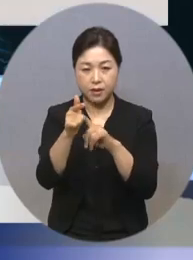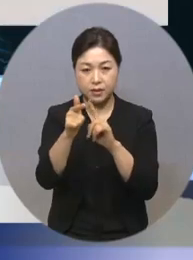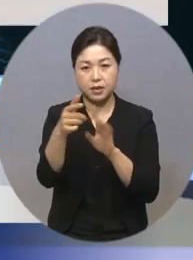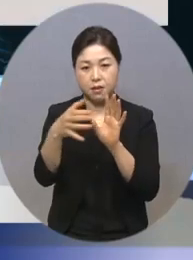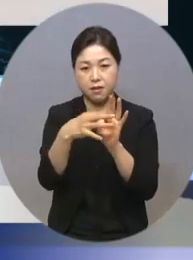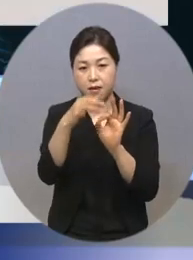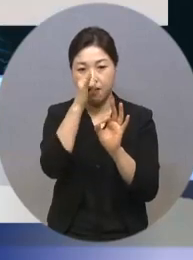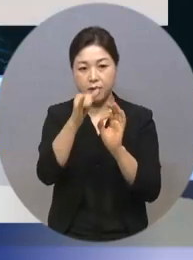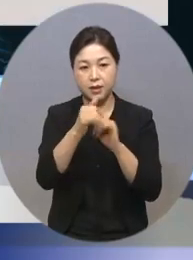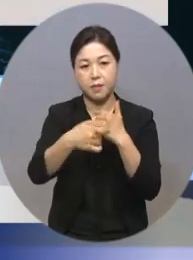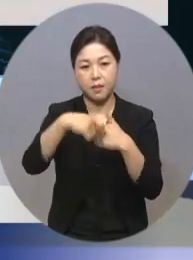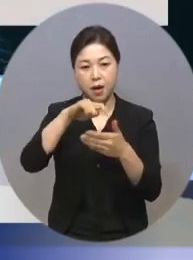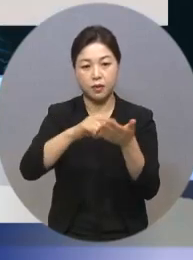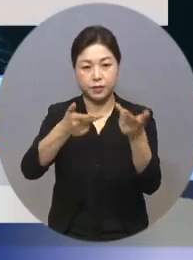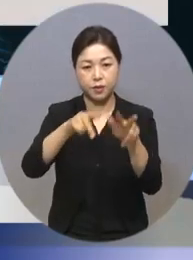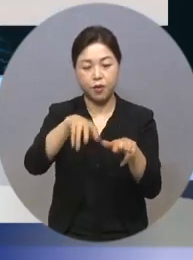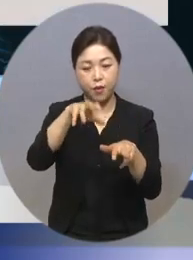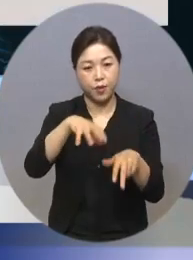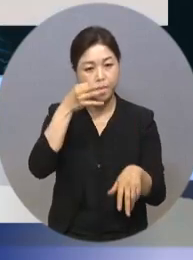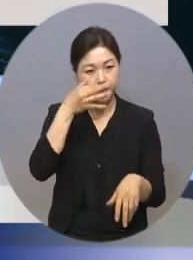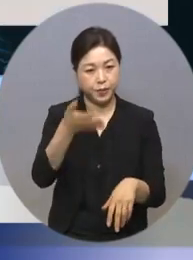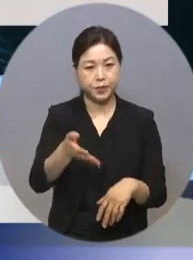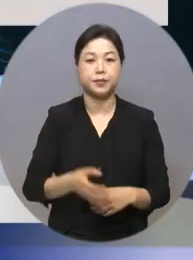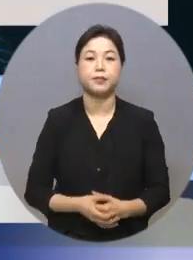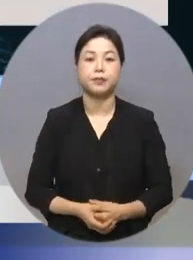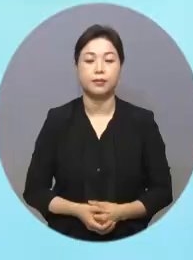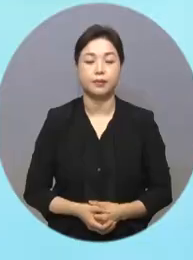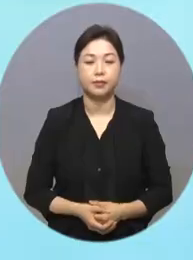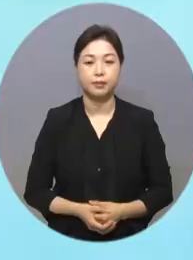마음 정원에 이소영 기자가 다녀왔습니다.